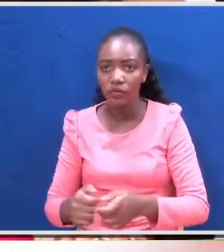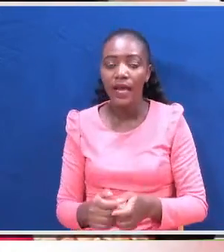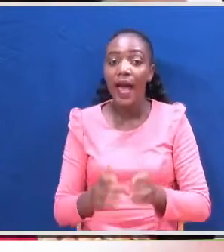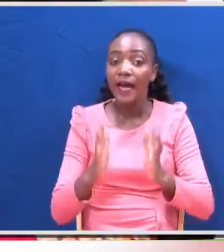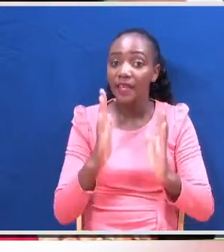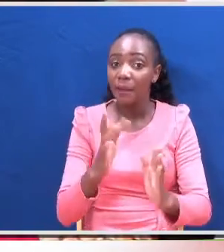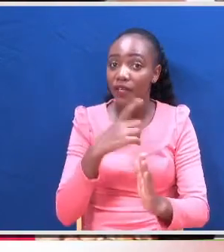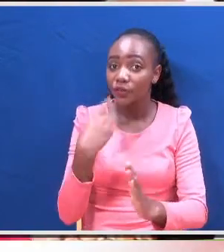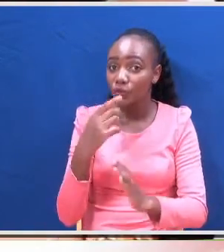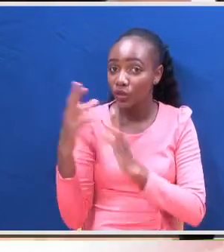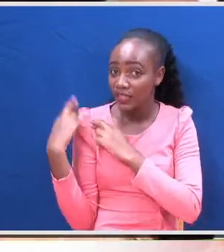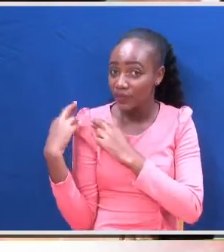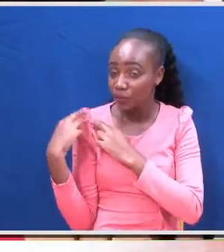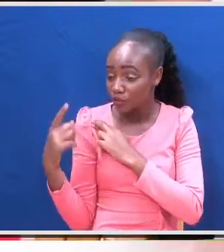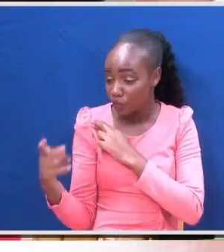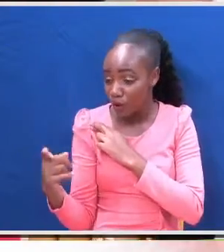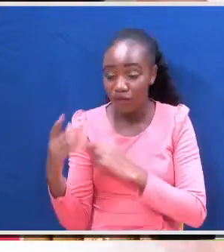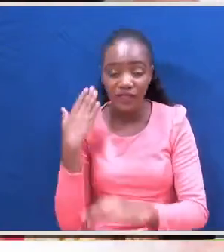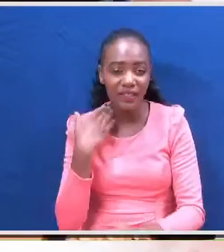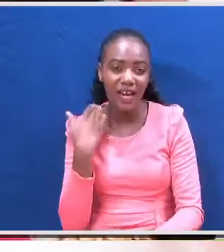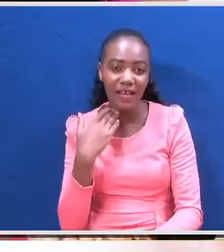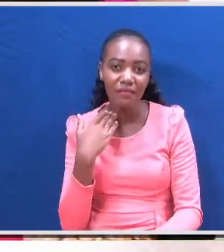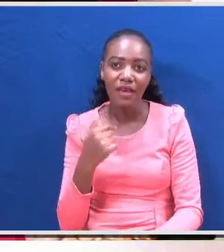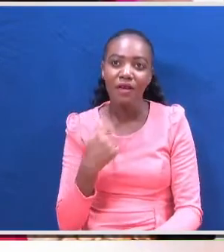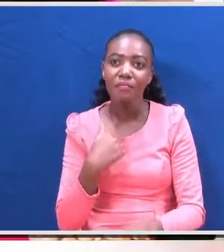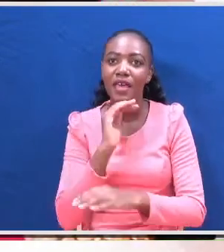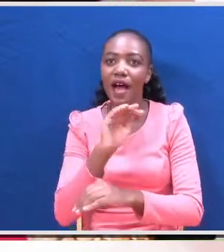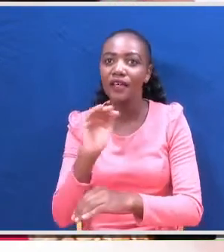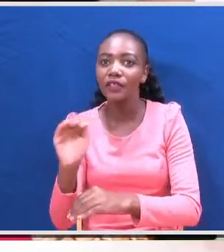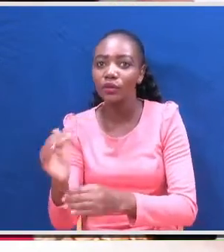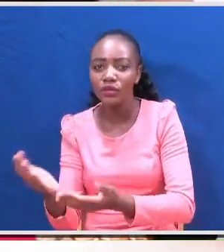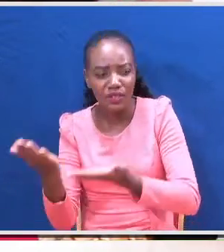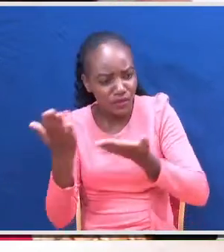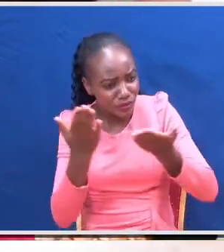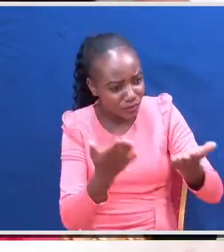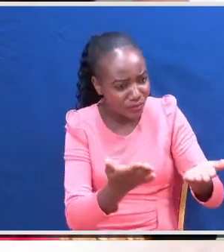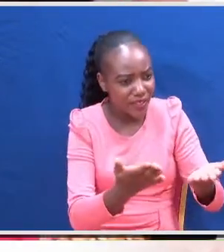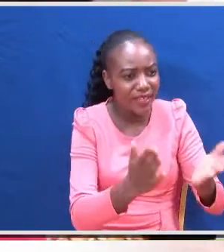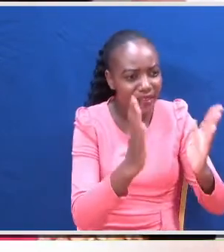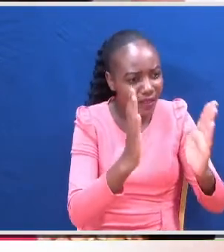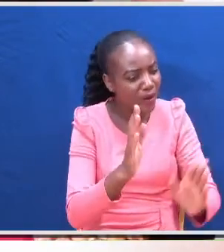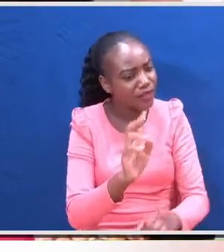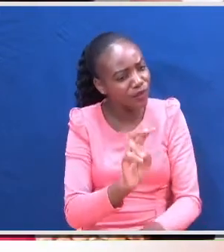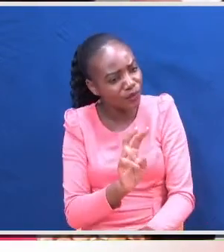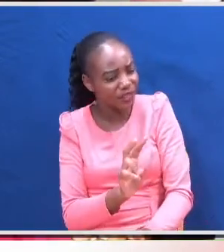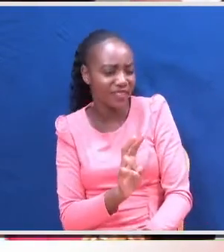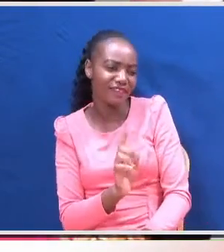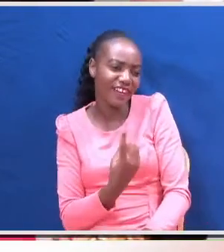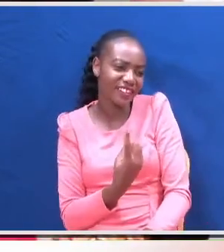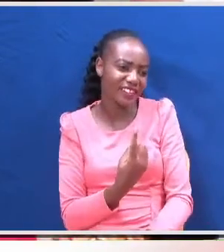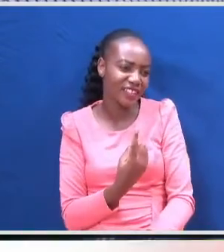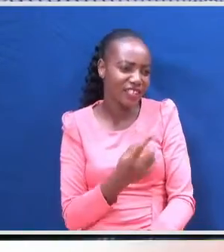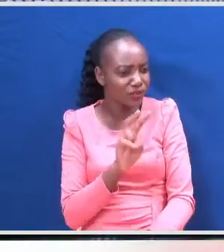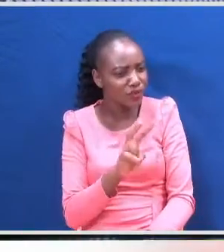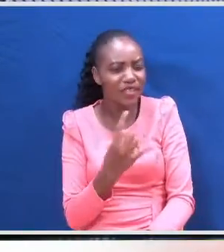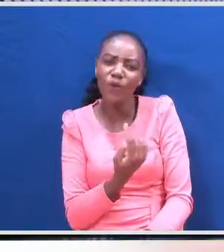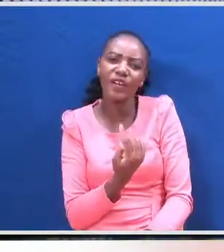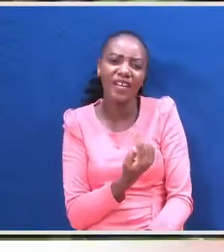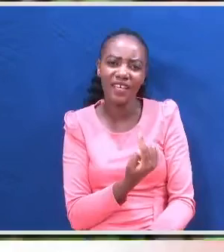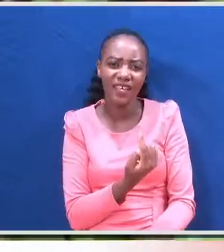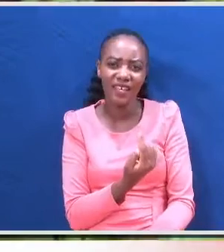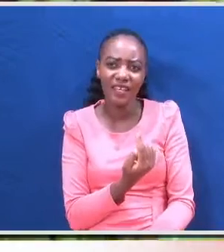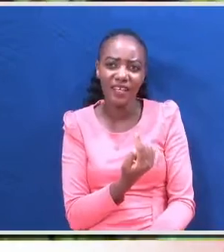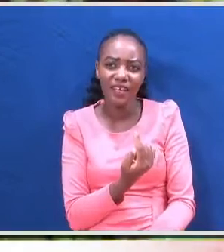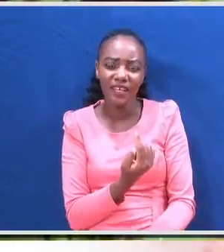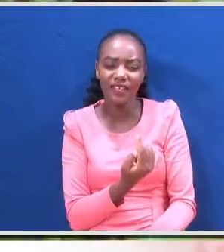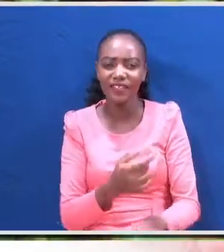hii kitendo. Mimi kwa kuomba aletwe tu kidogo tumuone. Hakuna kitu tutamfanya, tumuone tu. Familia ya